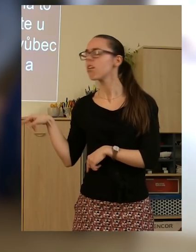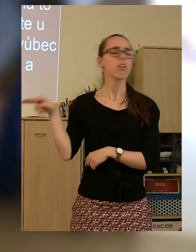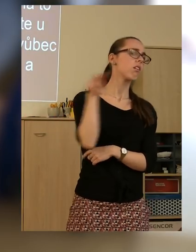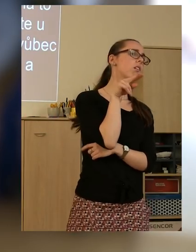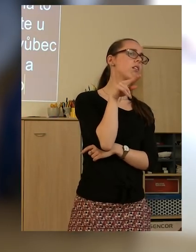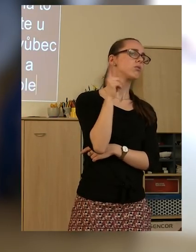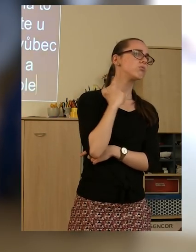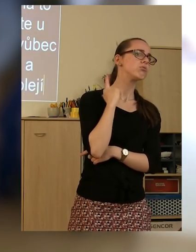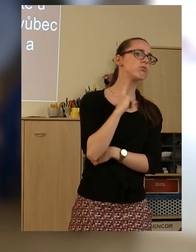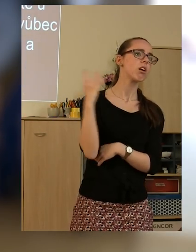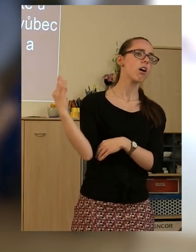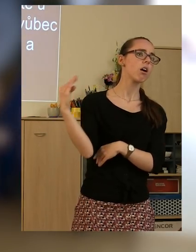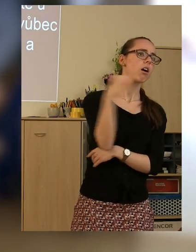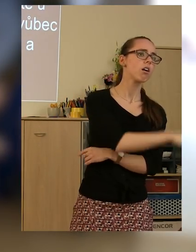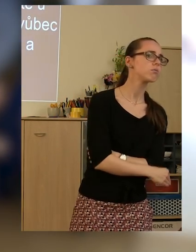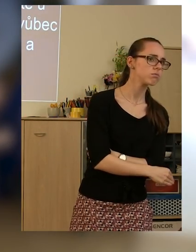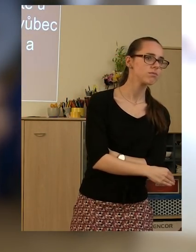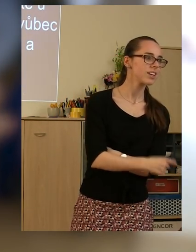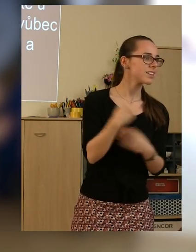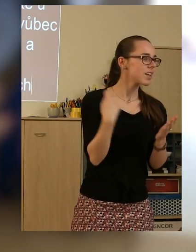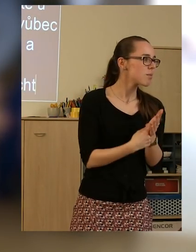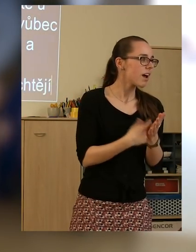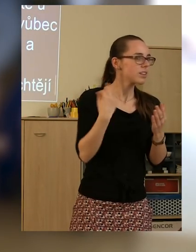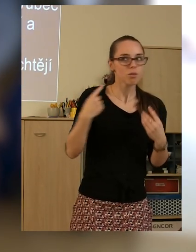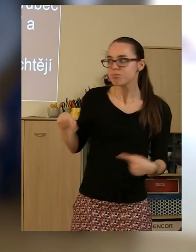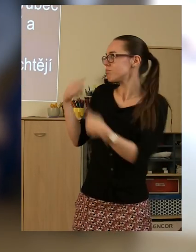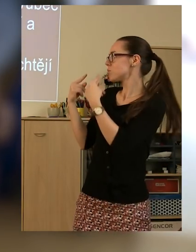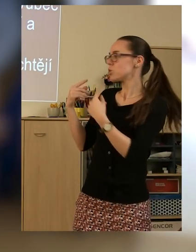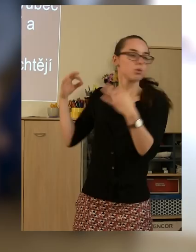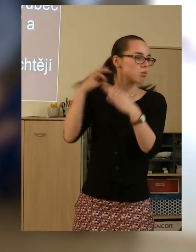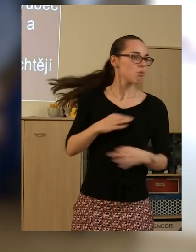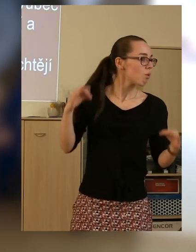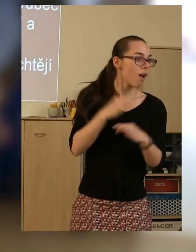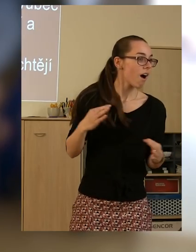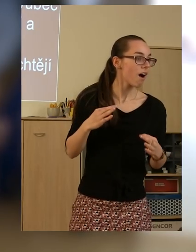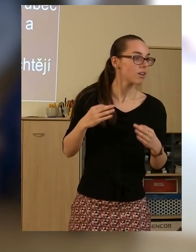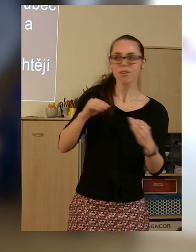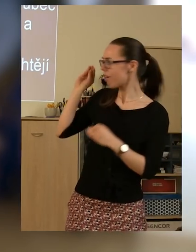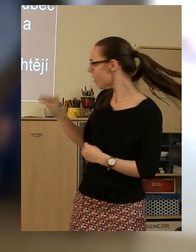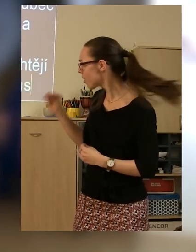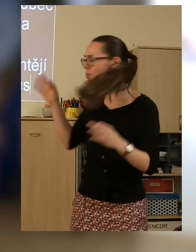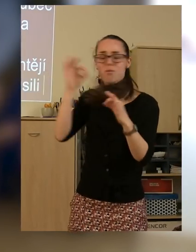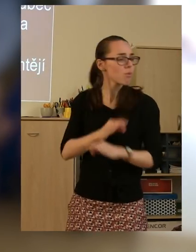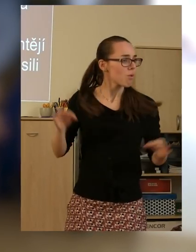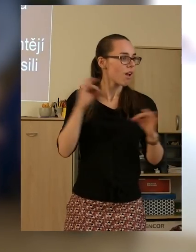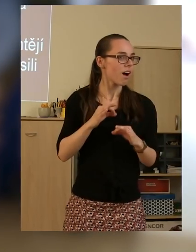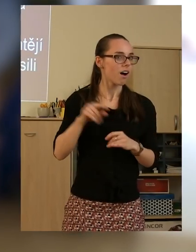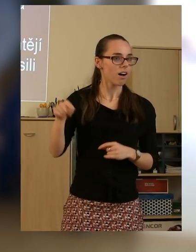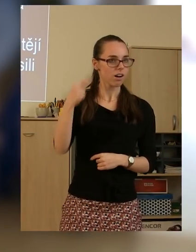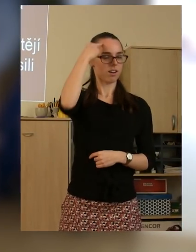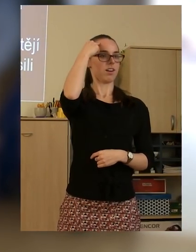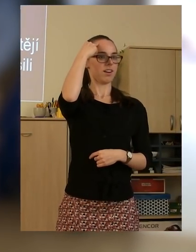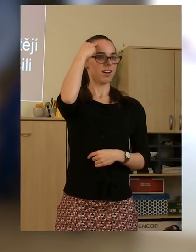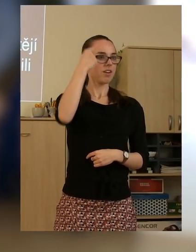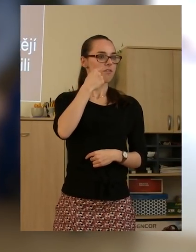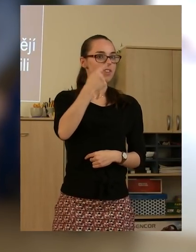protože se s ním nechtějí bavit. Jako možná už to párkrát zkusili a zjistili, že to nejde. A to je pro mě ten moment, kdy tady